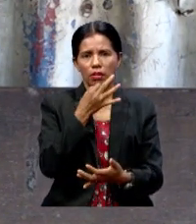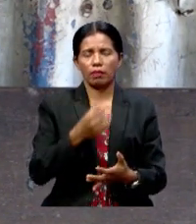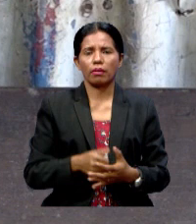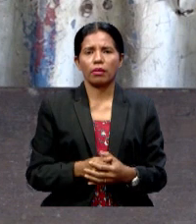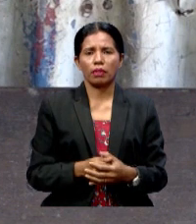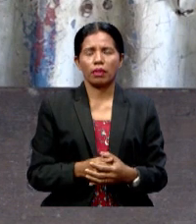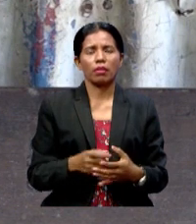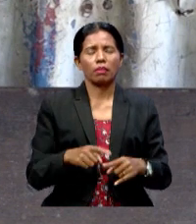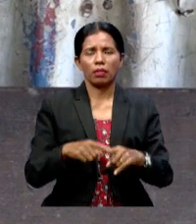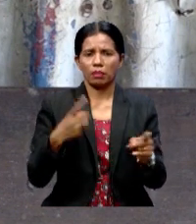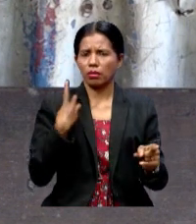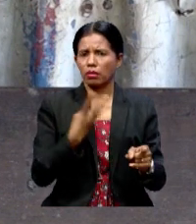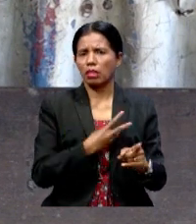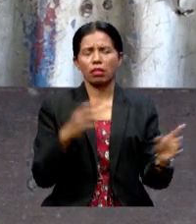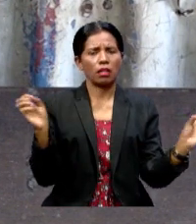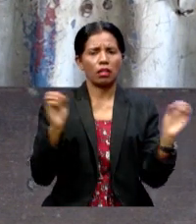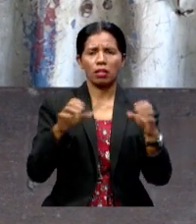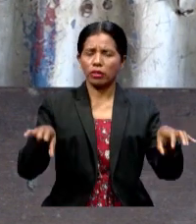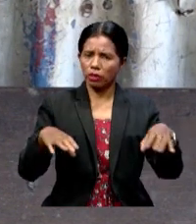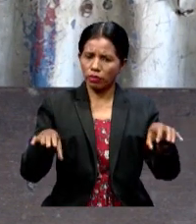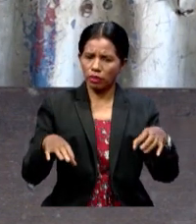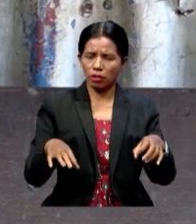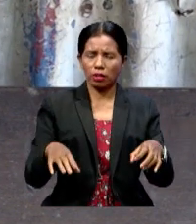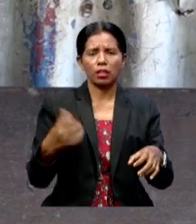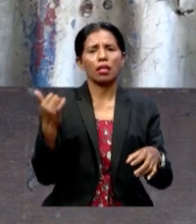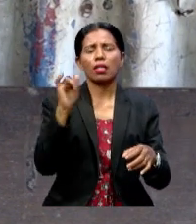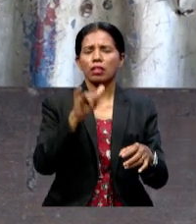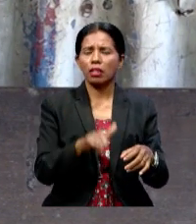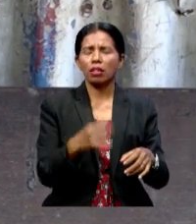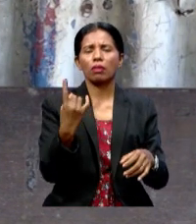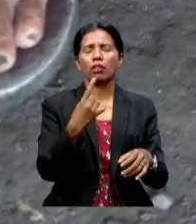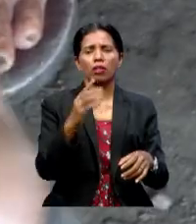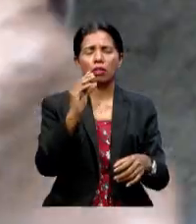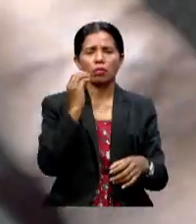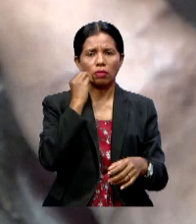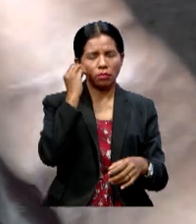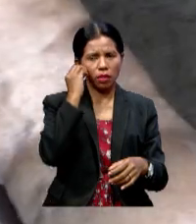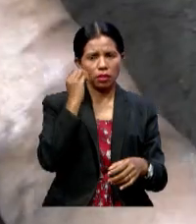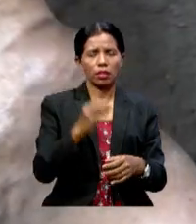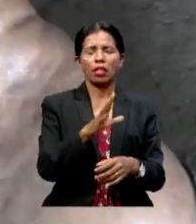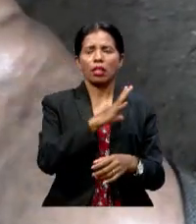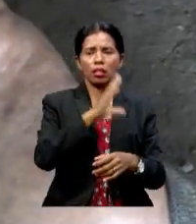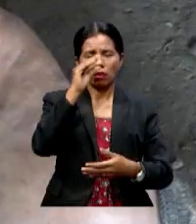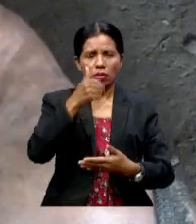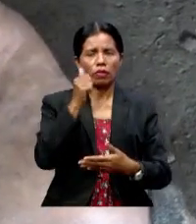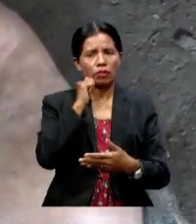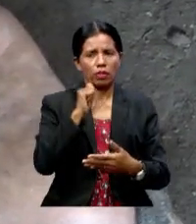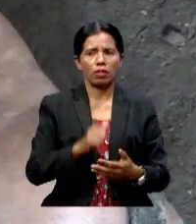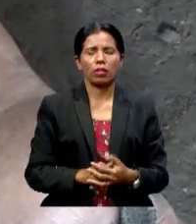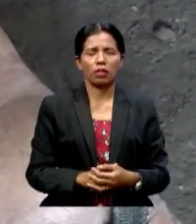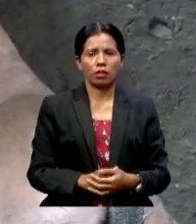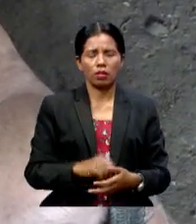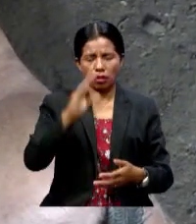Jadi itu adalah suru bisu. Itu lara betin dia itu ini orang fito. Nih aku kulih itu nih orang